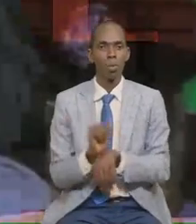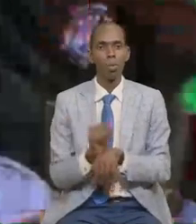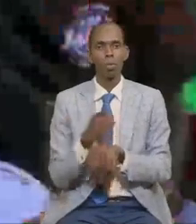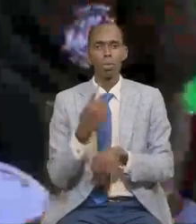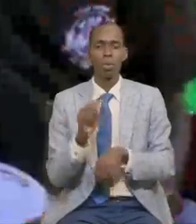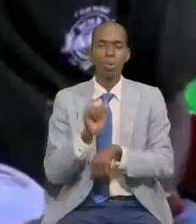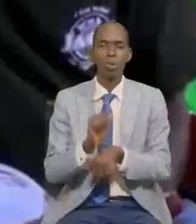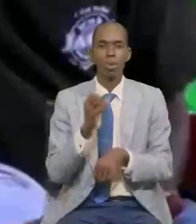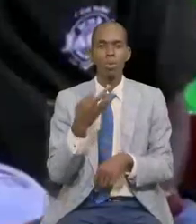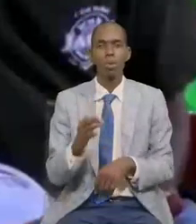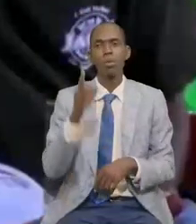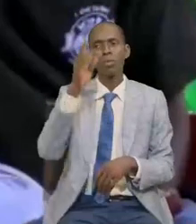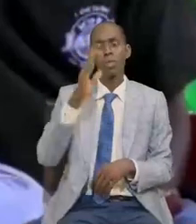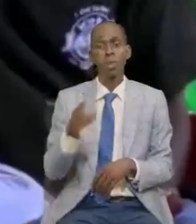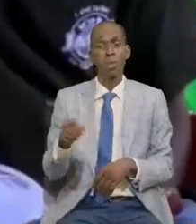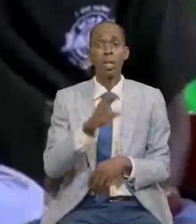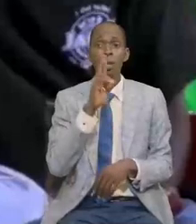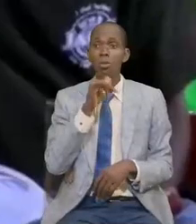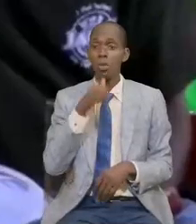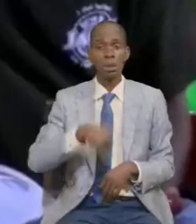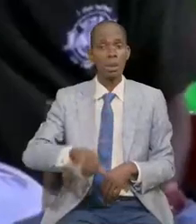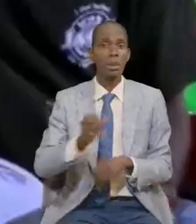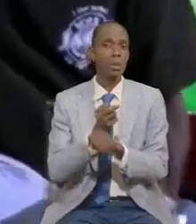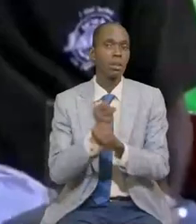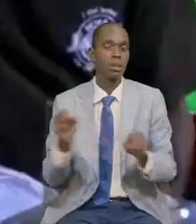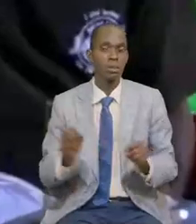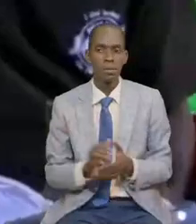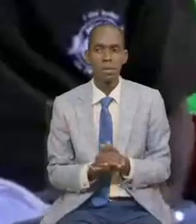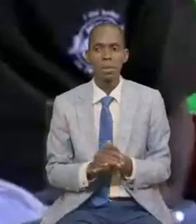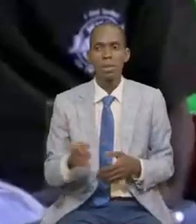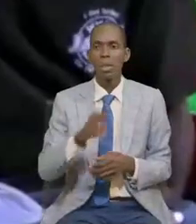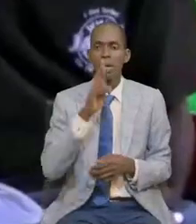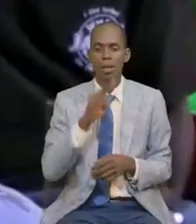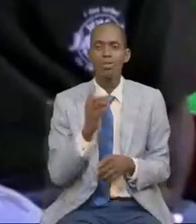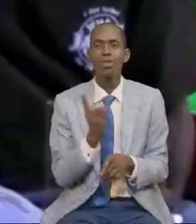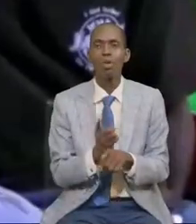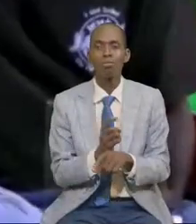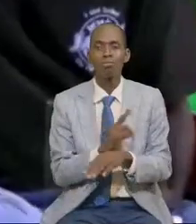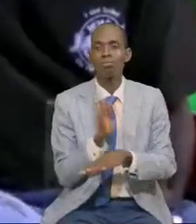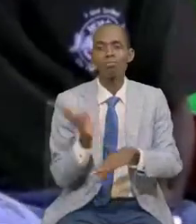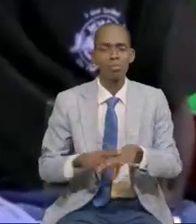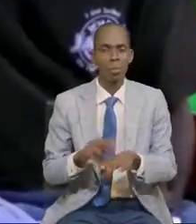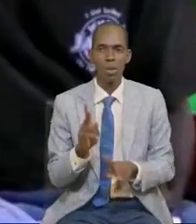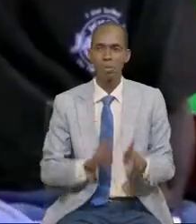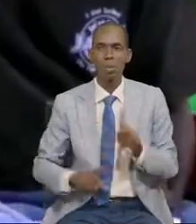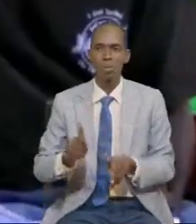28 il était pas encore né de nouveau que de vous faire pour faire les oeuvres de Dieu ils étaient déjà naturels ils étaient d'ailleurs